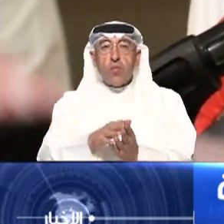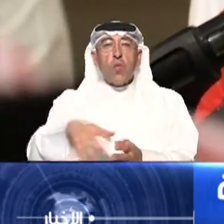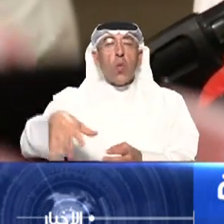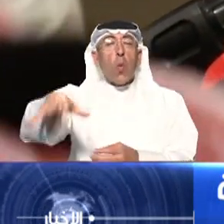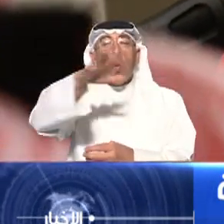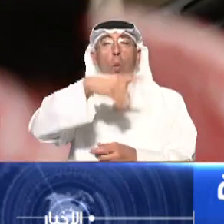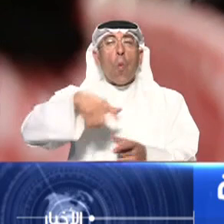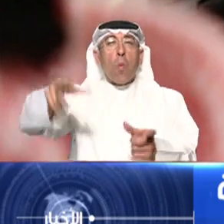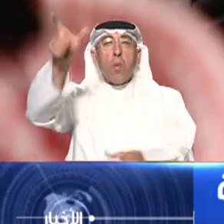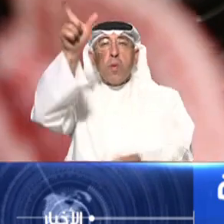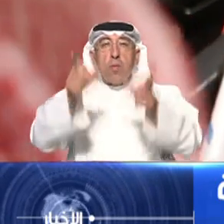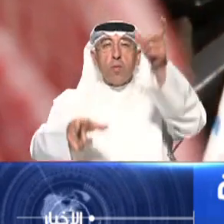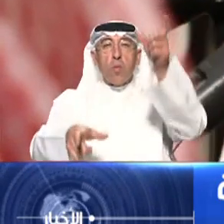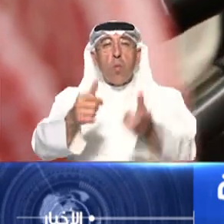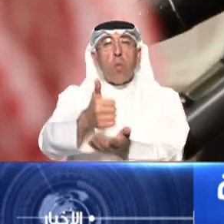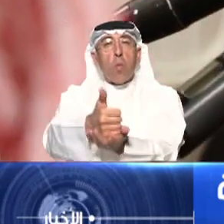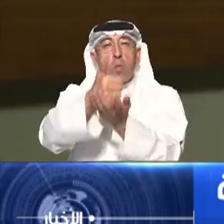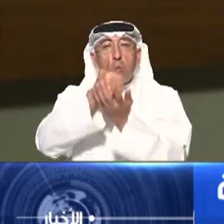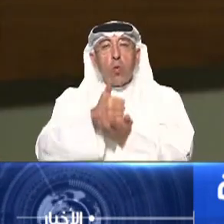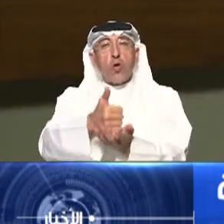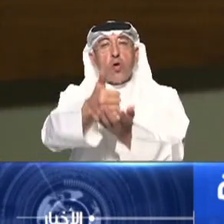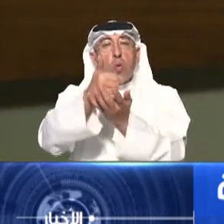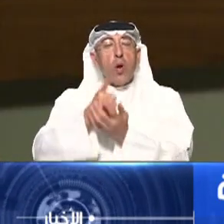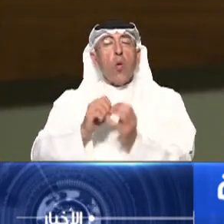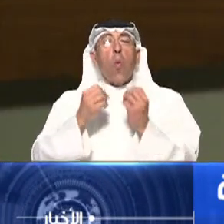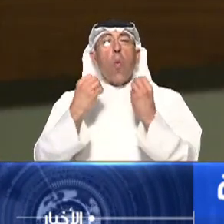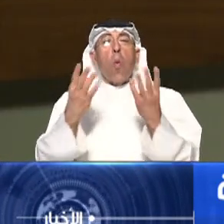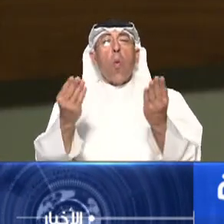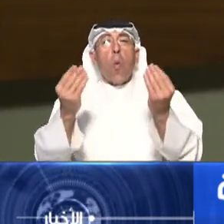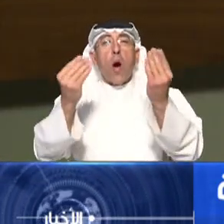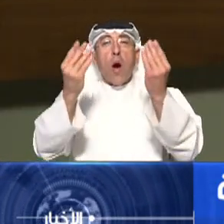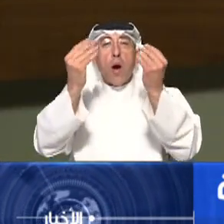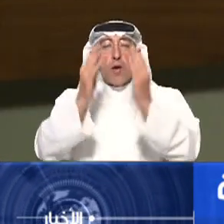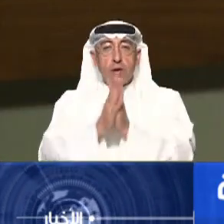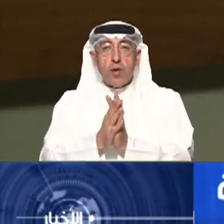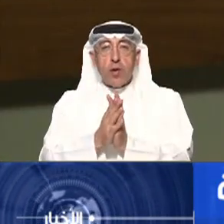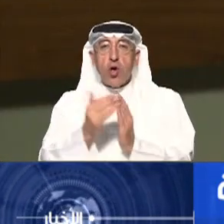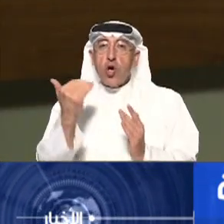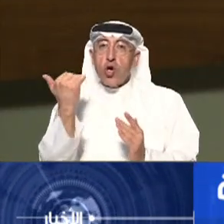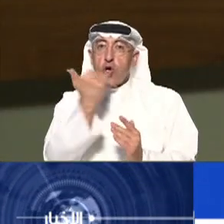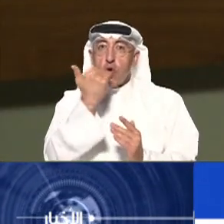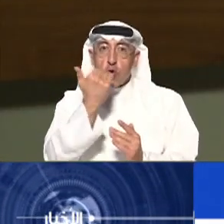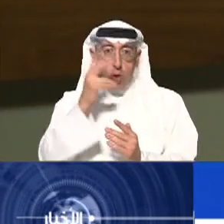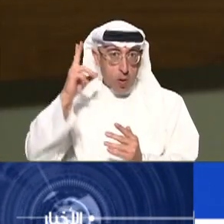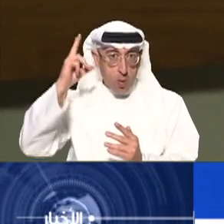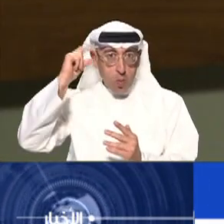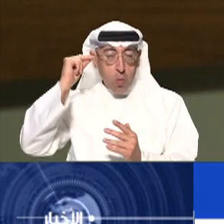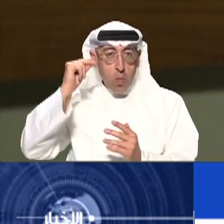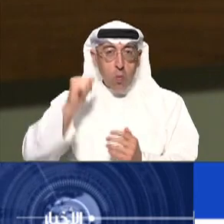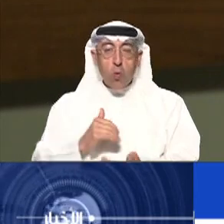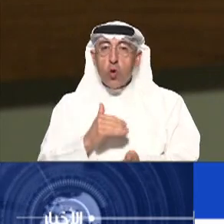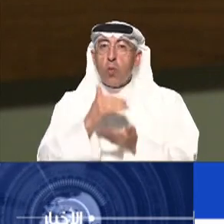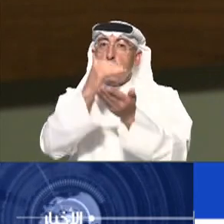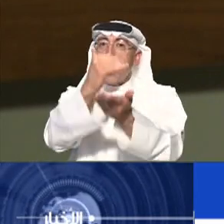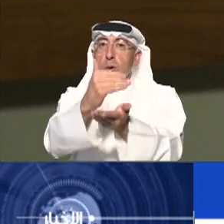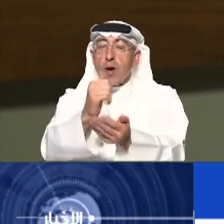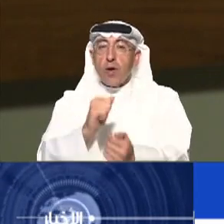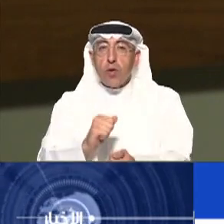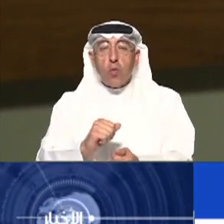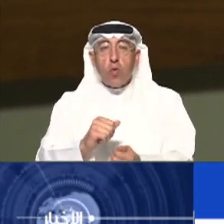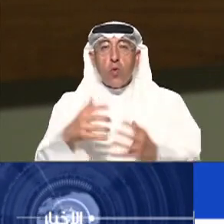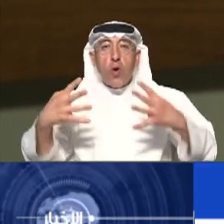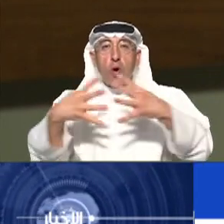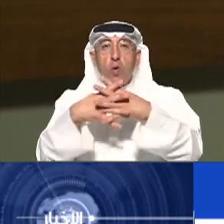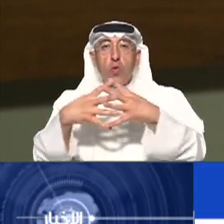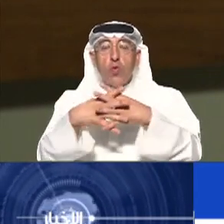كبيرة من المتطوعين. الشباب عندهم يعني الفزعة أنهم يكونوا مشاركين لمواجهة